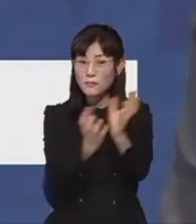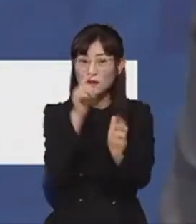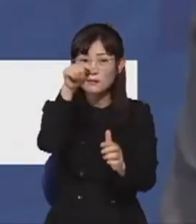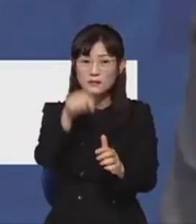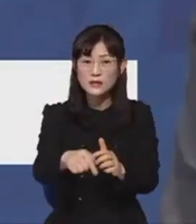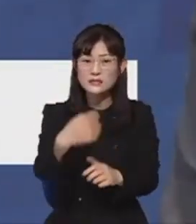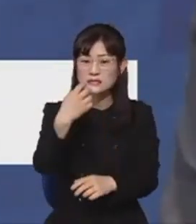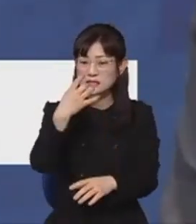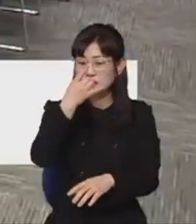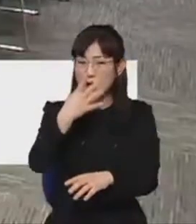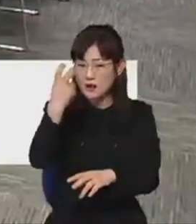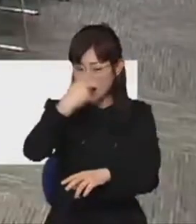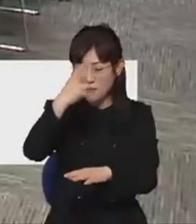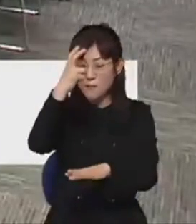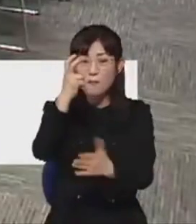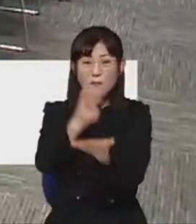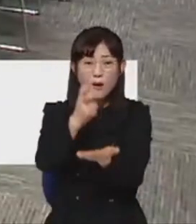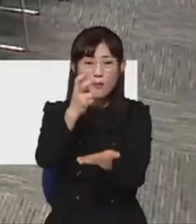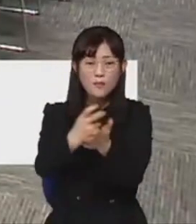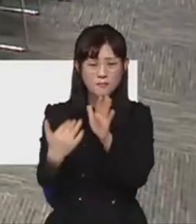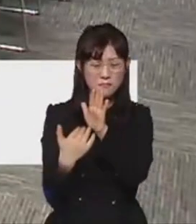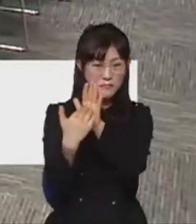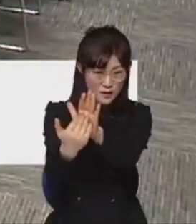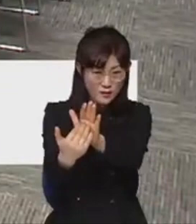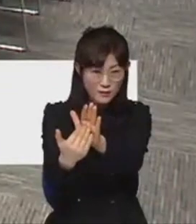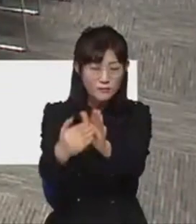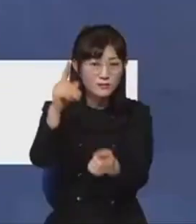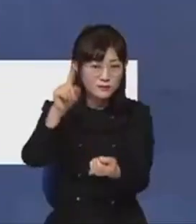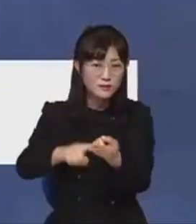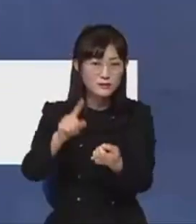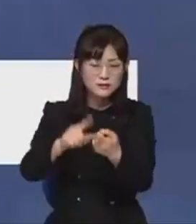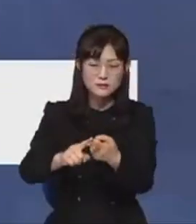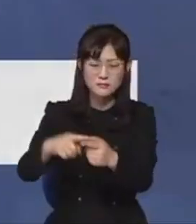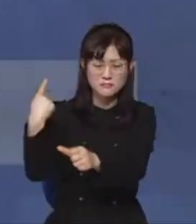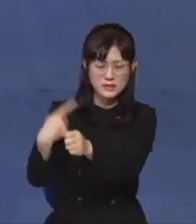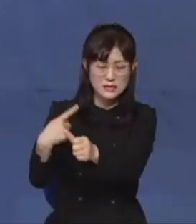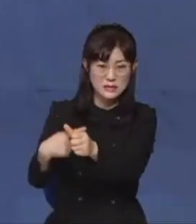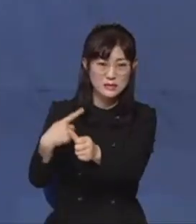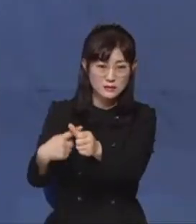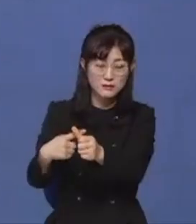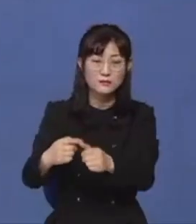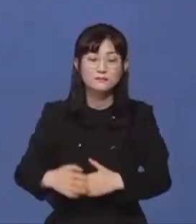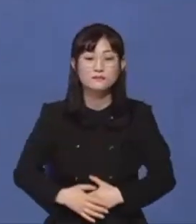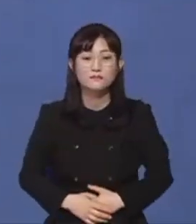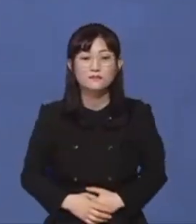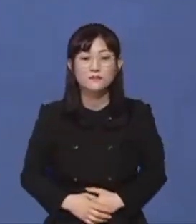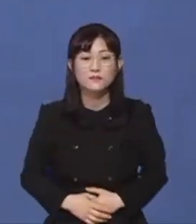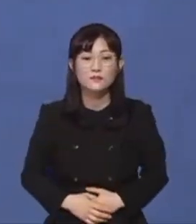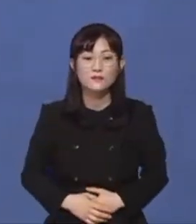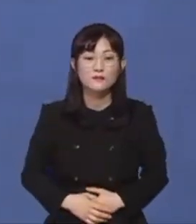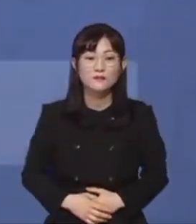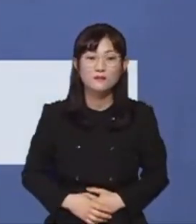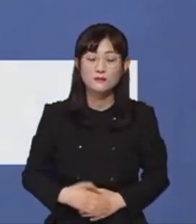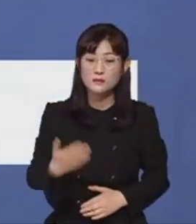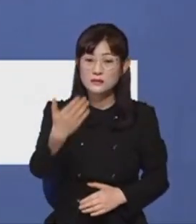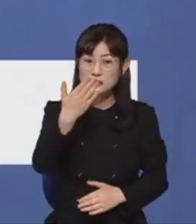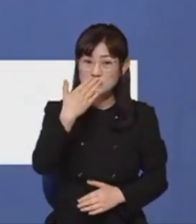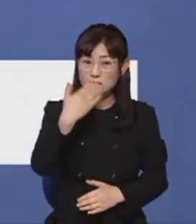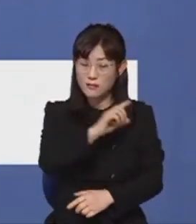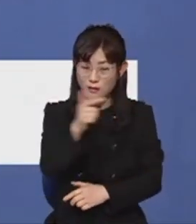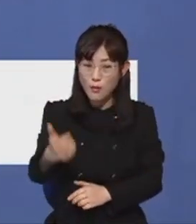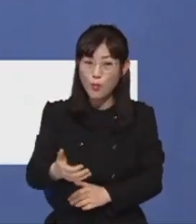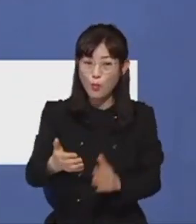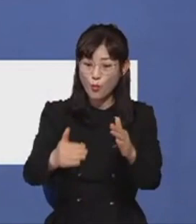최근 양곡관리법 개정안의 대통령 거부권 행사에 대해 날을 세웠습니다. 식량주권을 포기하고